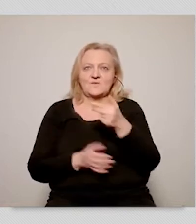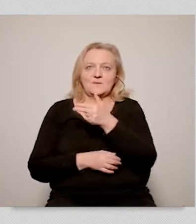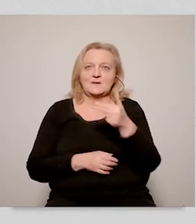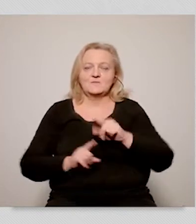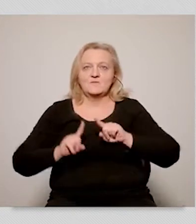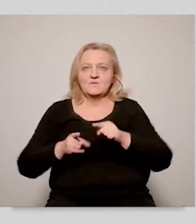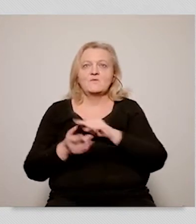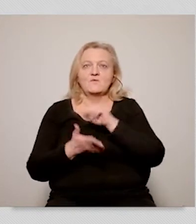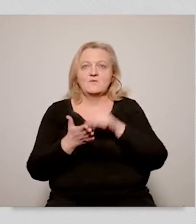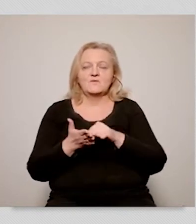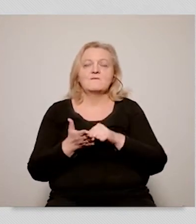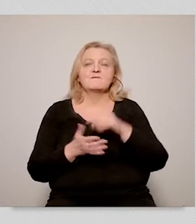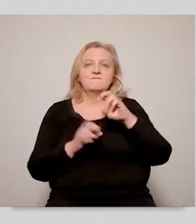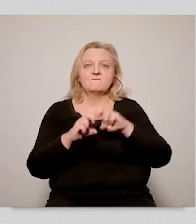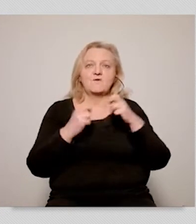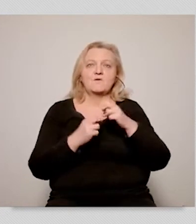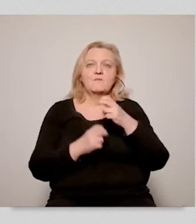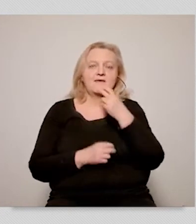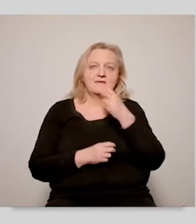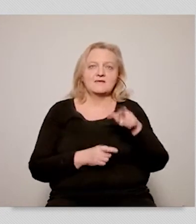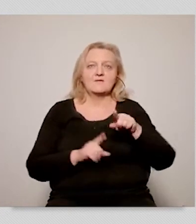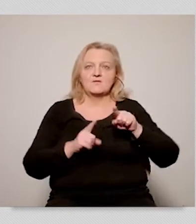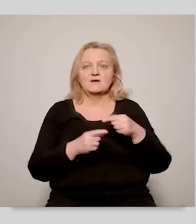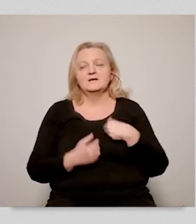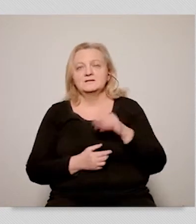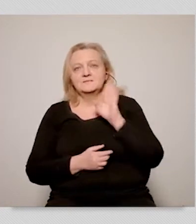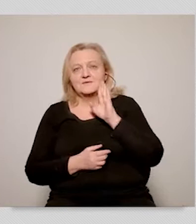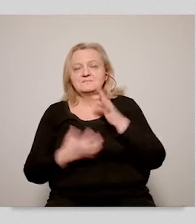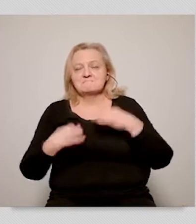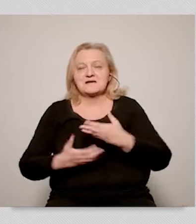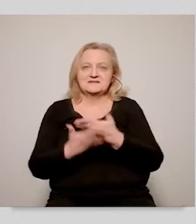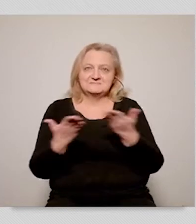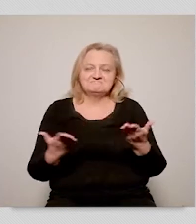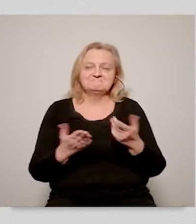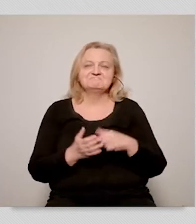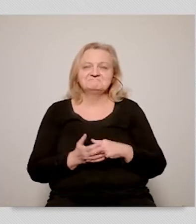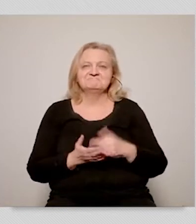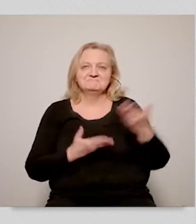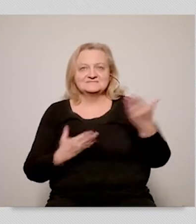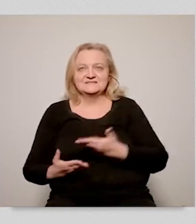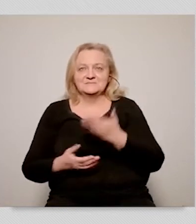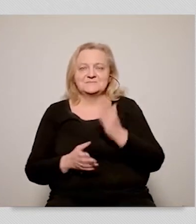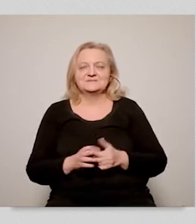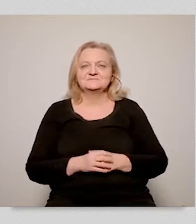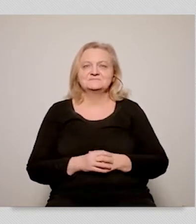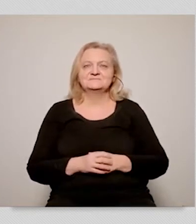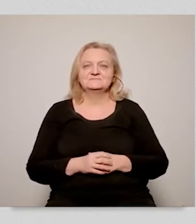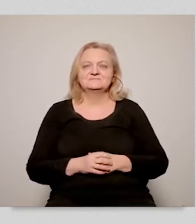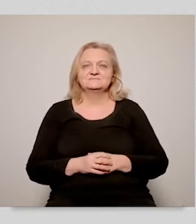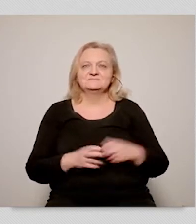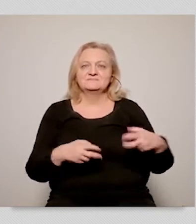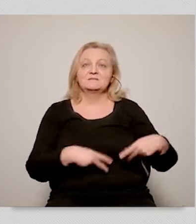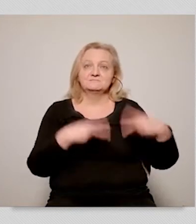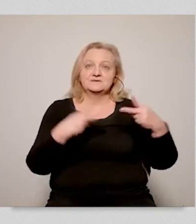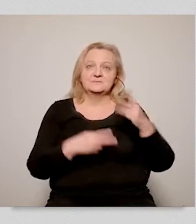organizowana właśnie przez Forum Energii, na którą chyba mogę Państwa zaprosić online.